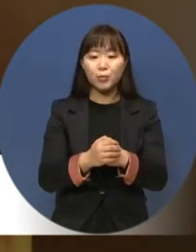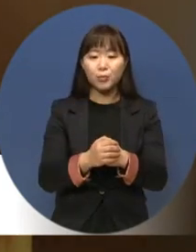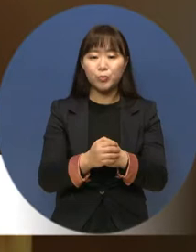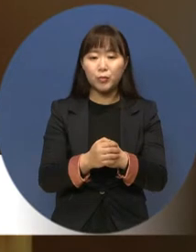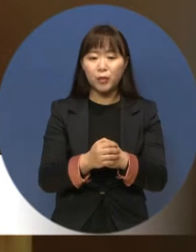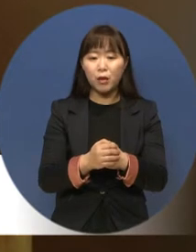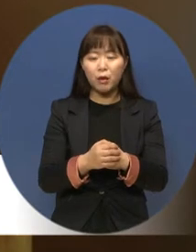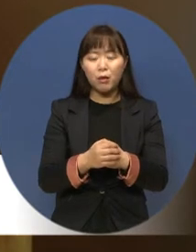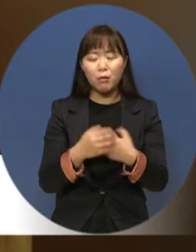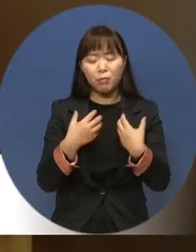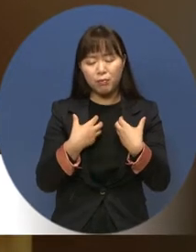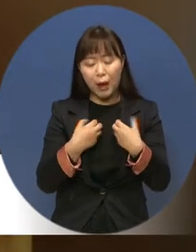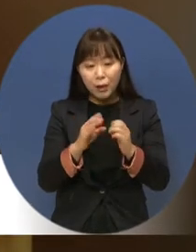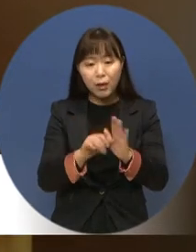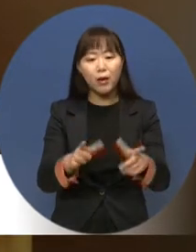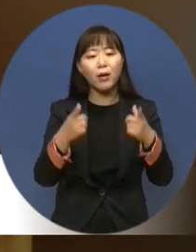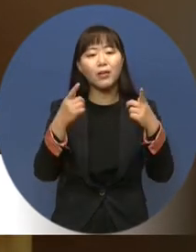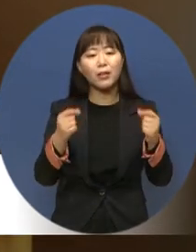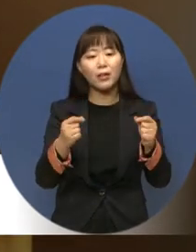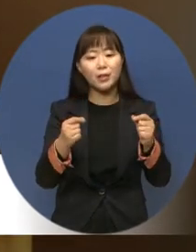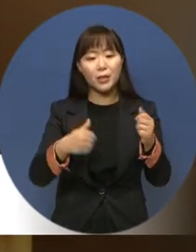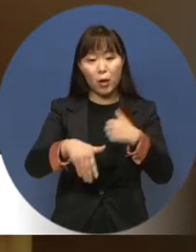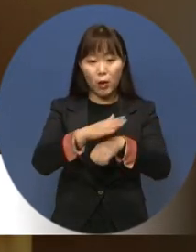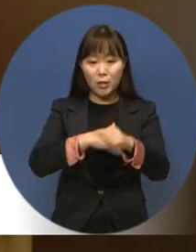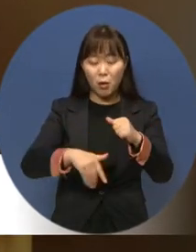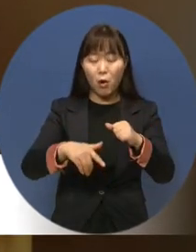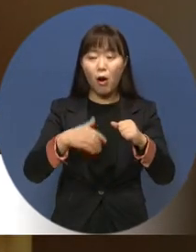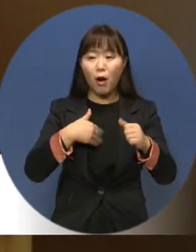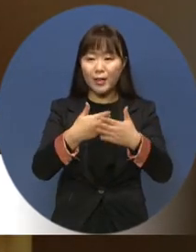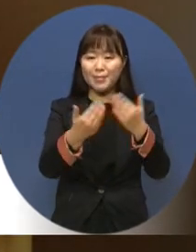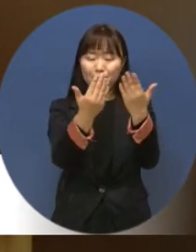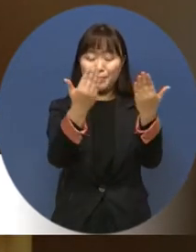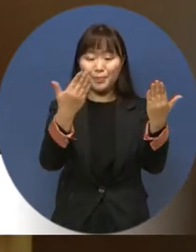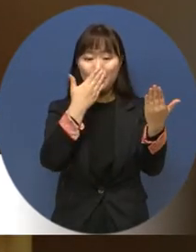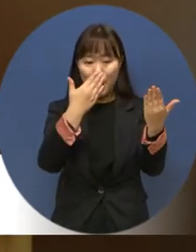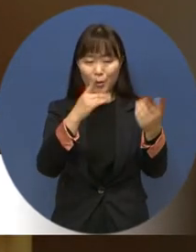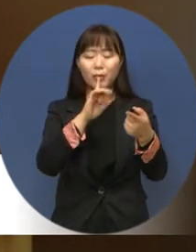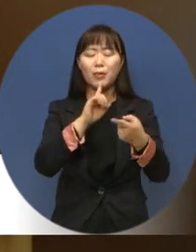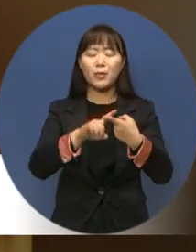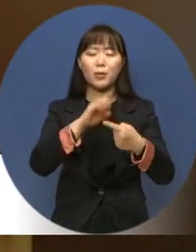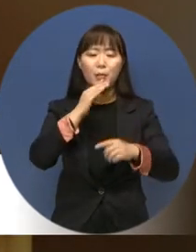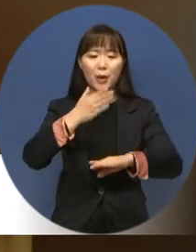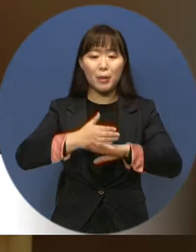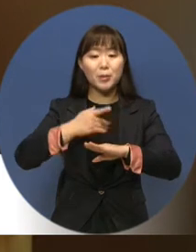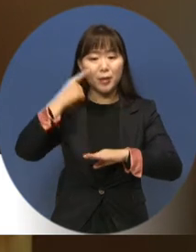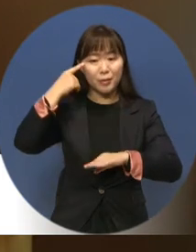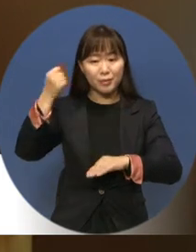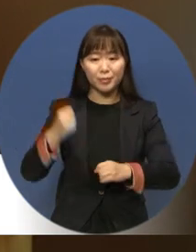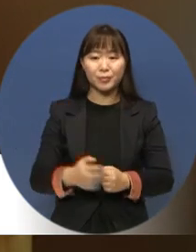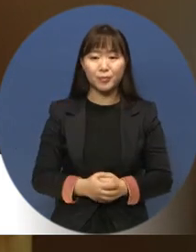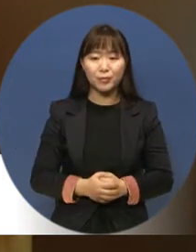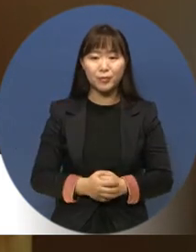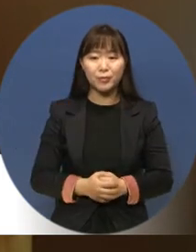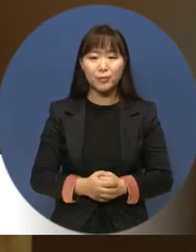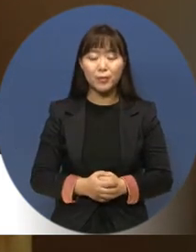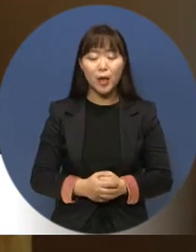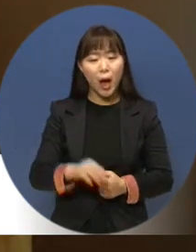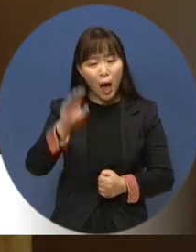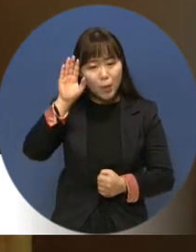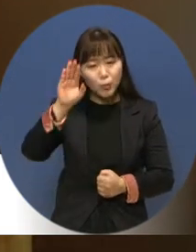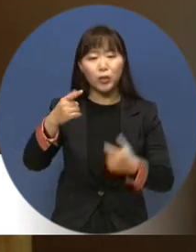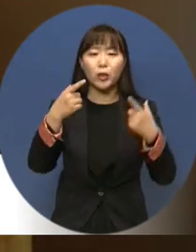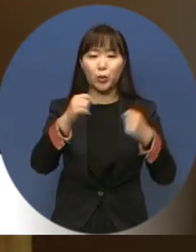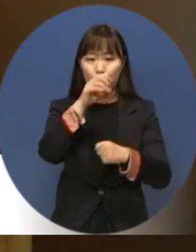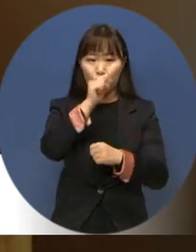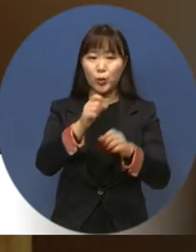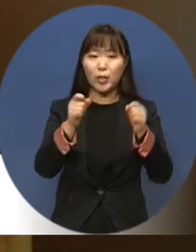이런 상황에서 이런 전시를 하게 된 것에 대해서 저희는 되게 감사하게 생각하고 있고요. 앞으로 또 이런